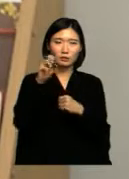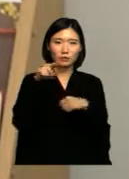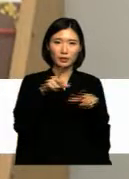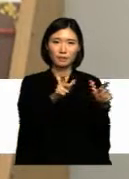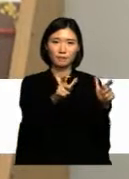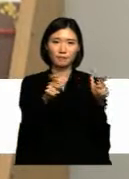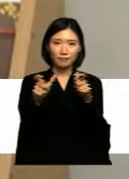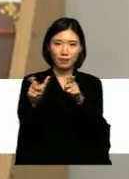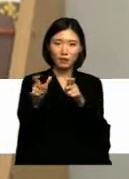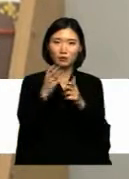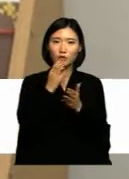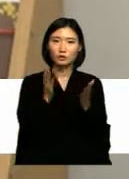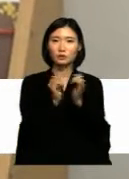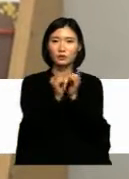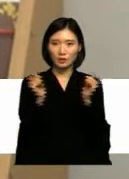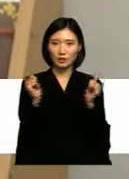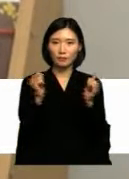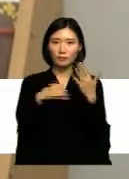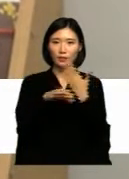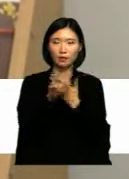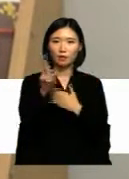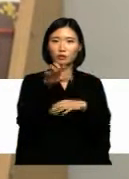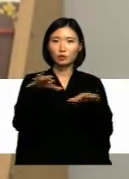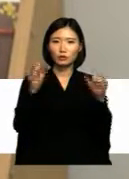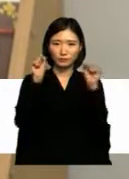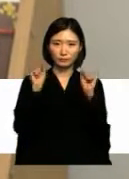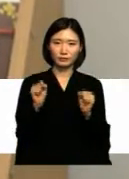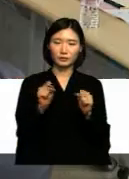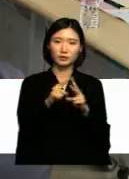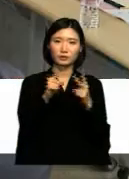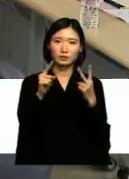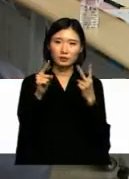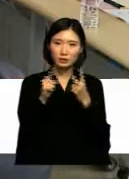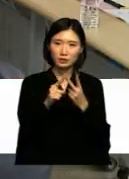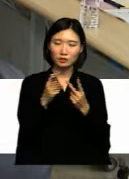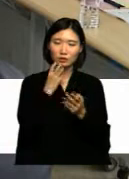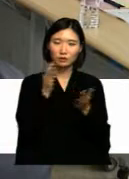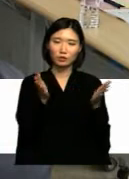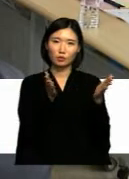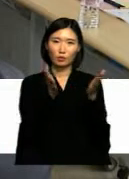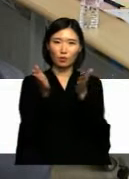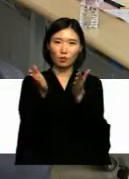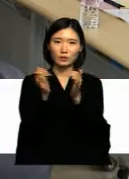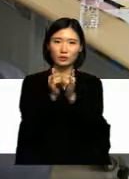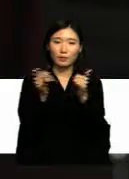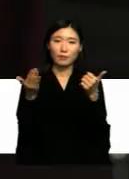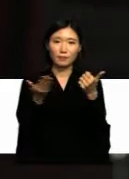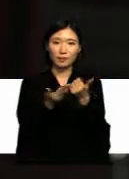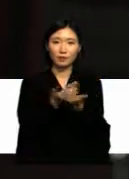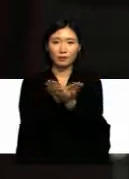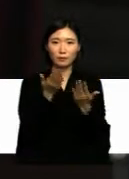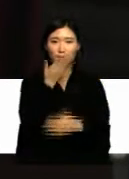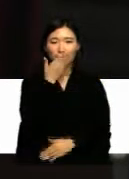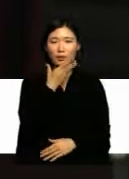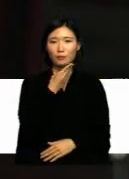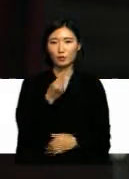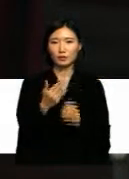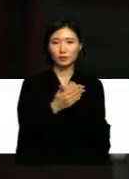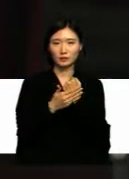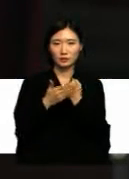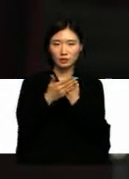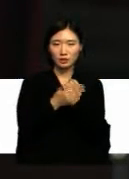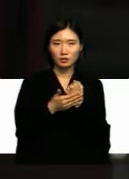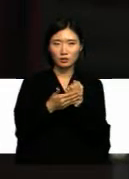시군 경기도민이라면 그 어디에 살더라도 경기도가 경기도민에게 줄수 있는 복지